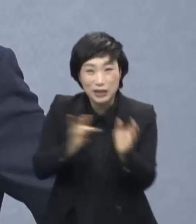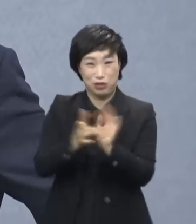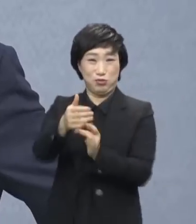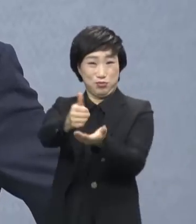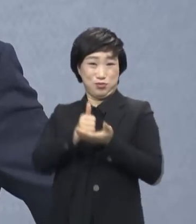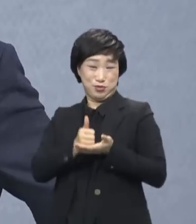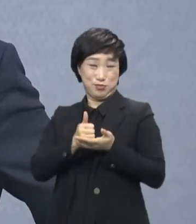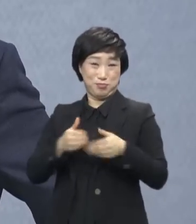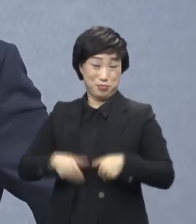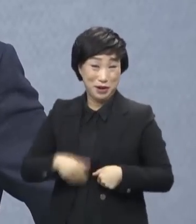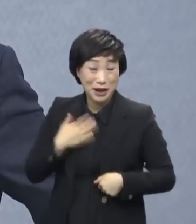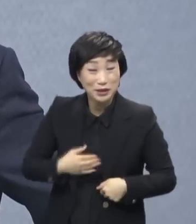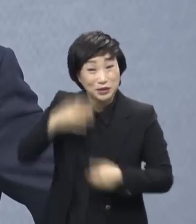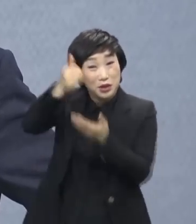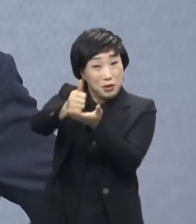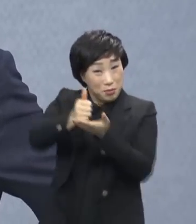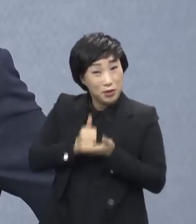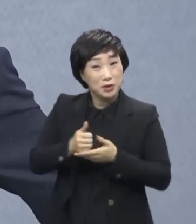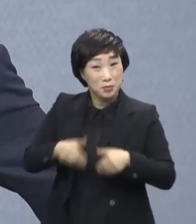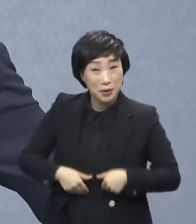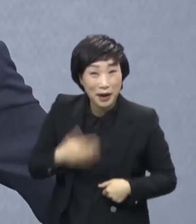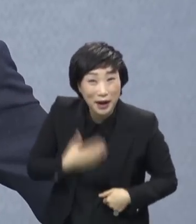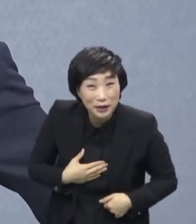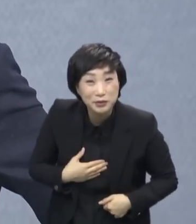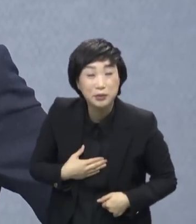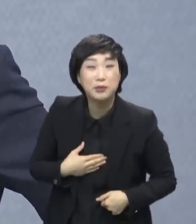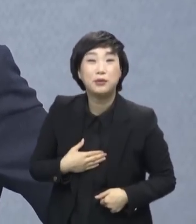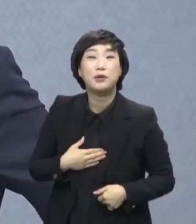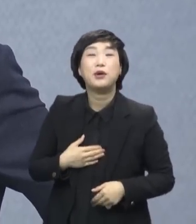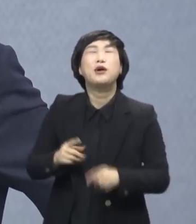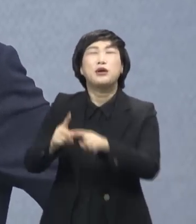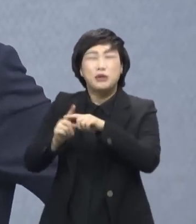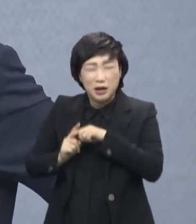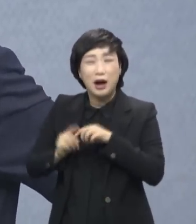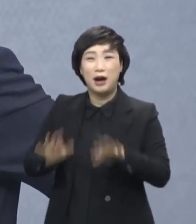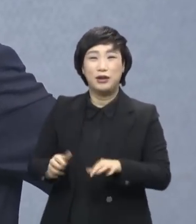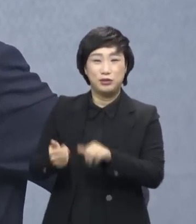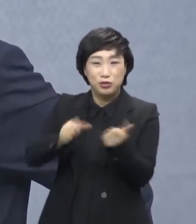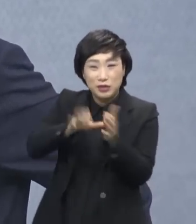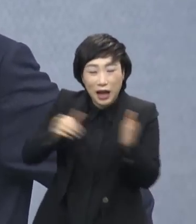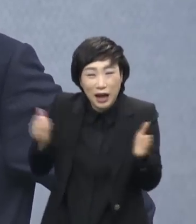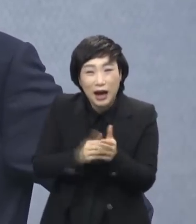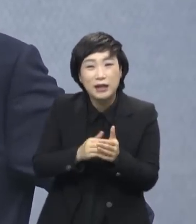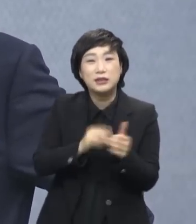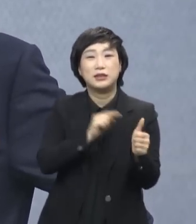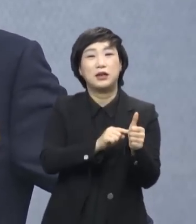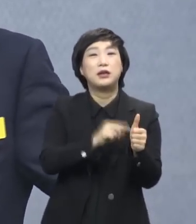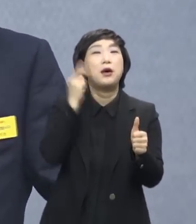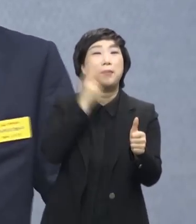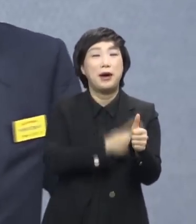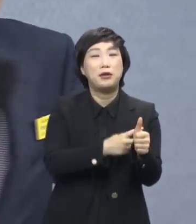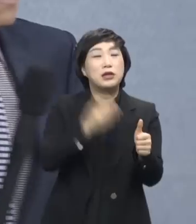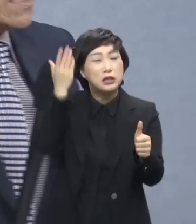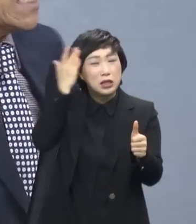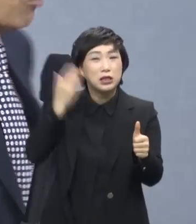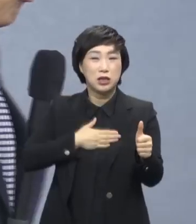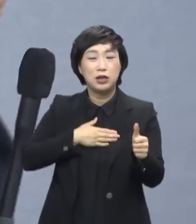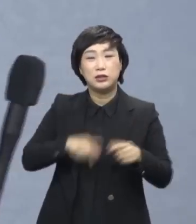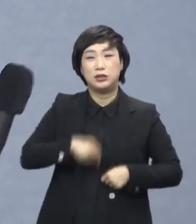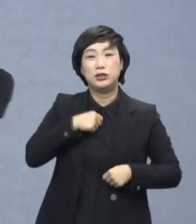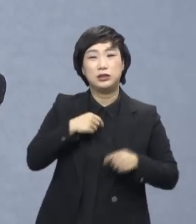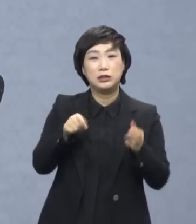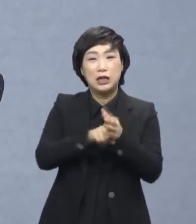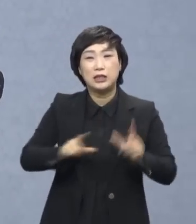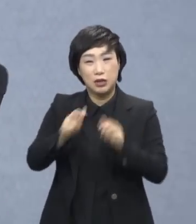된다. 성령이 계셔야 된다. 죽을 때까지 그가 지종 위에 생활을 하고 마지막 그의